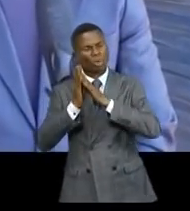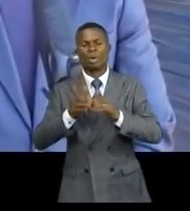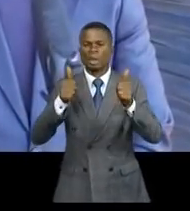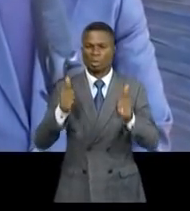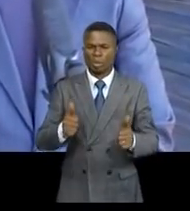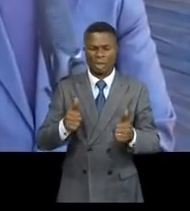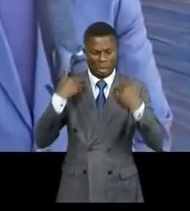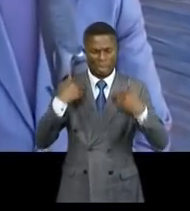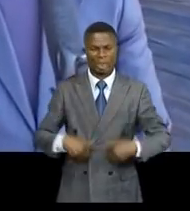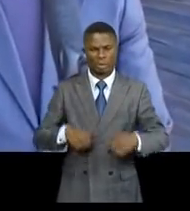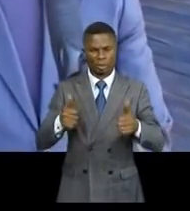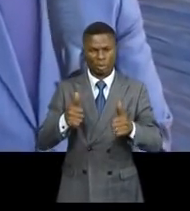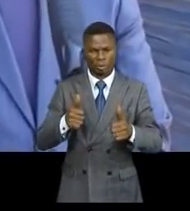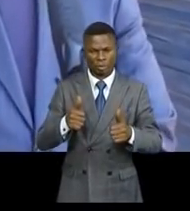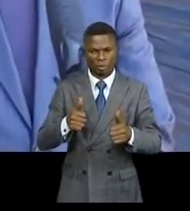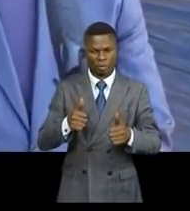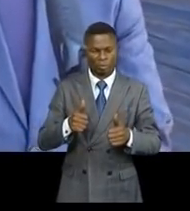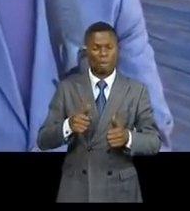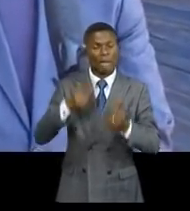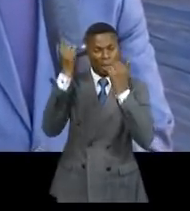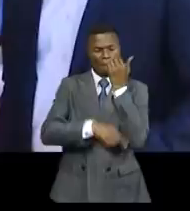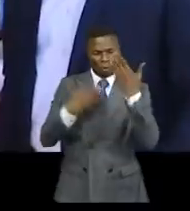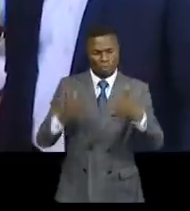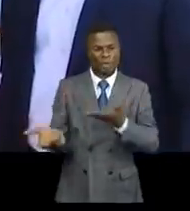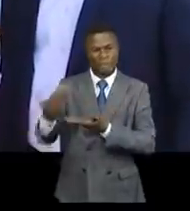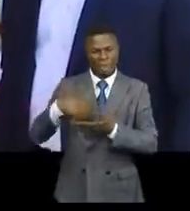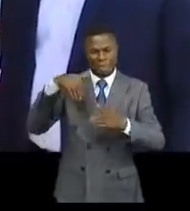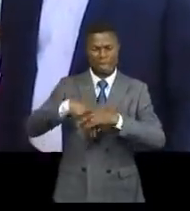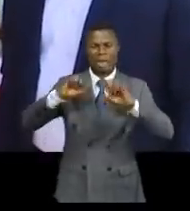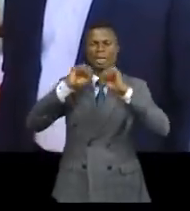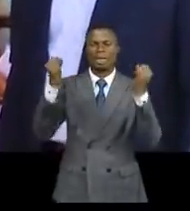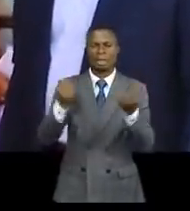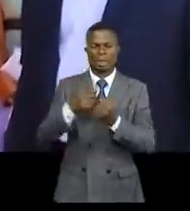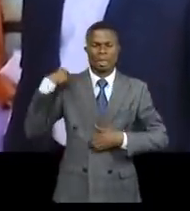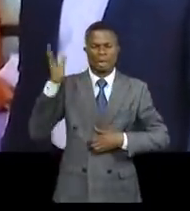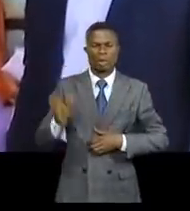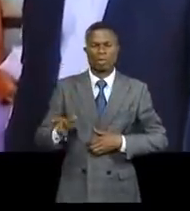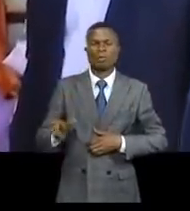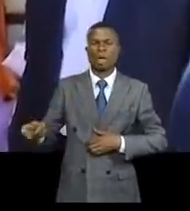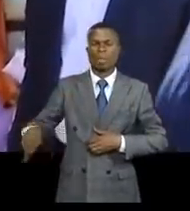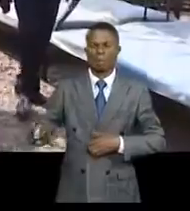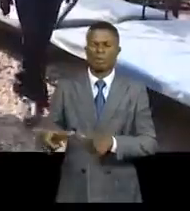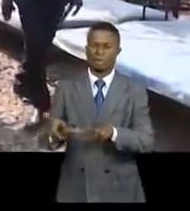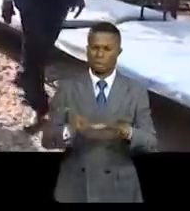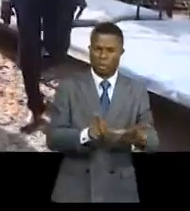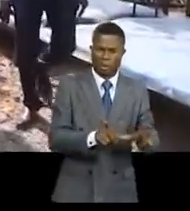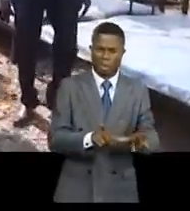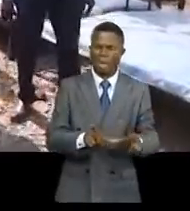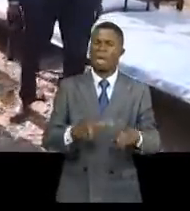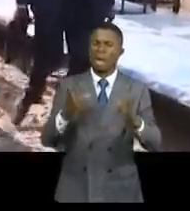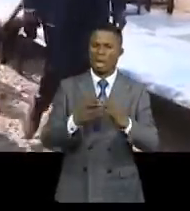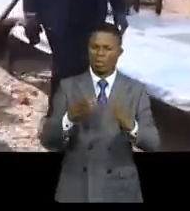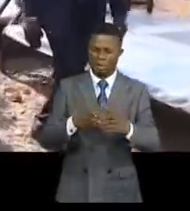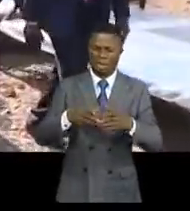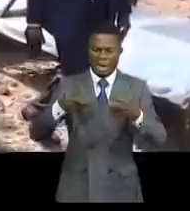bonne santé et qu'après leur réinsertion, ils vont retrouver la société. Le gouvernement provincial du Lualaba, sous le leadership de Fifi Masuka, est